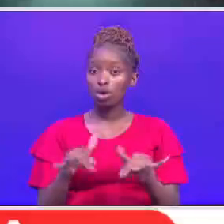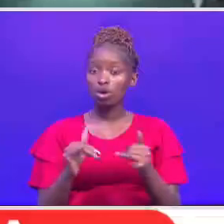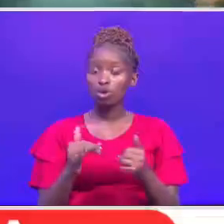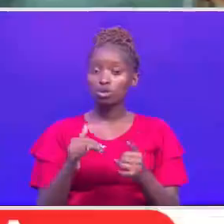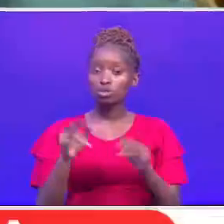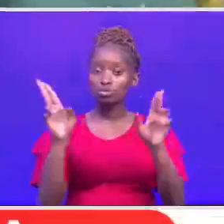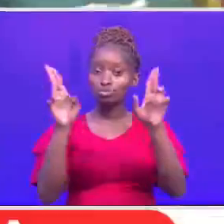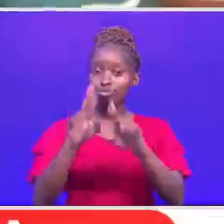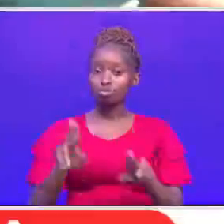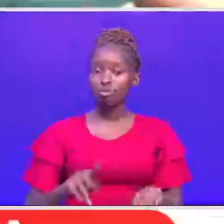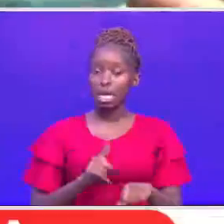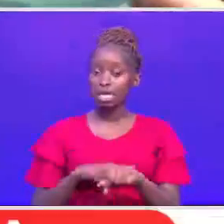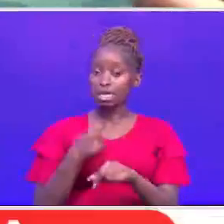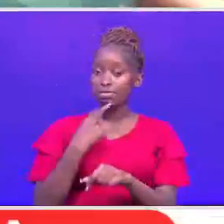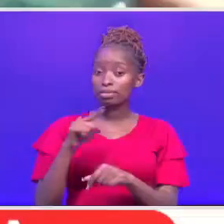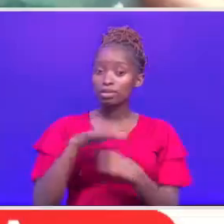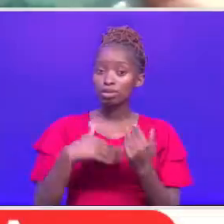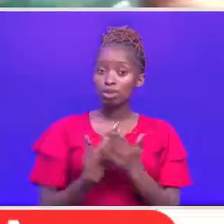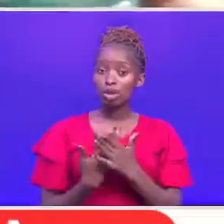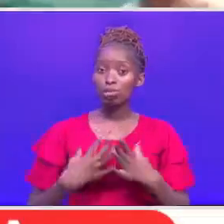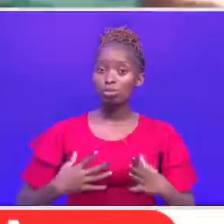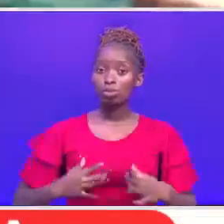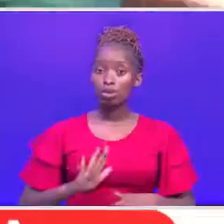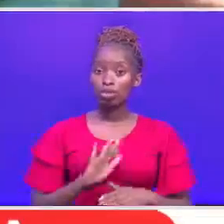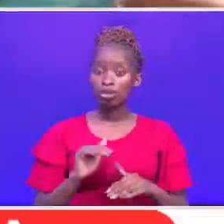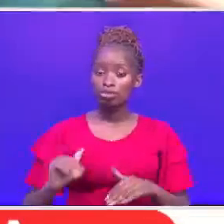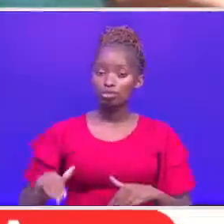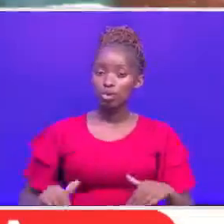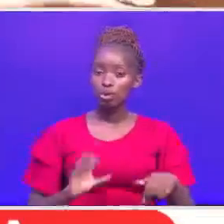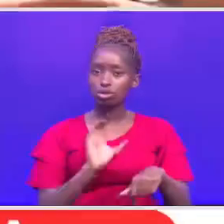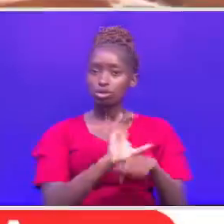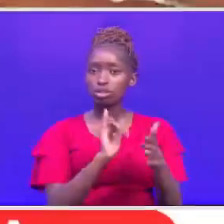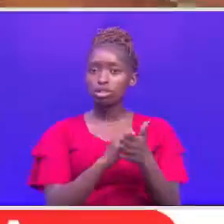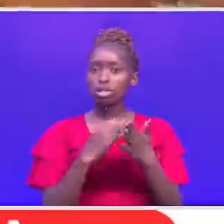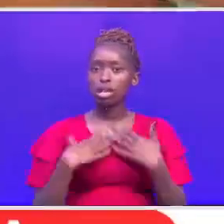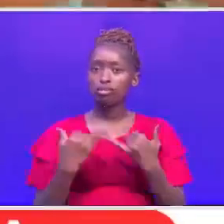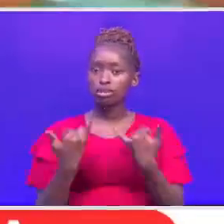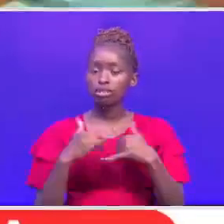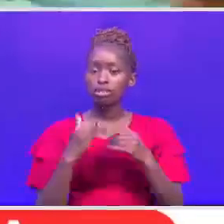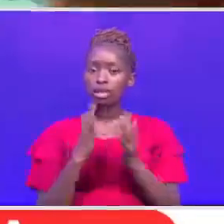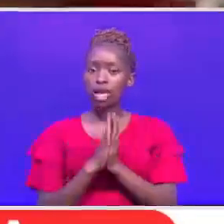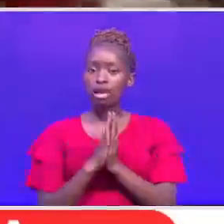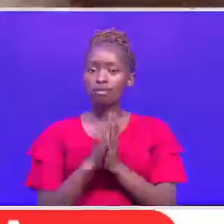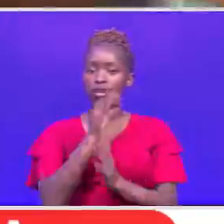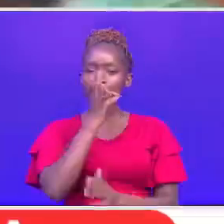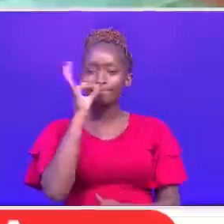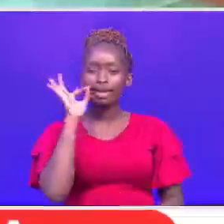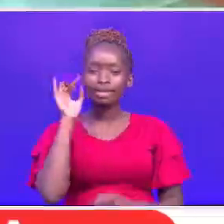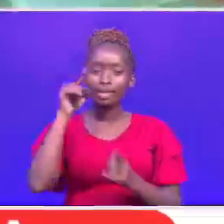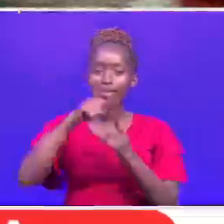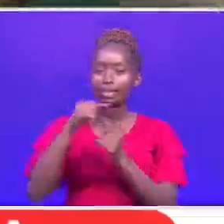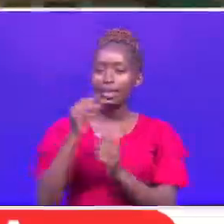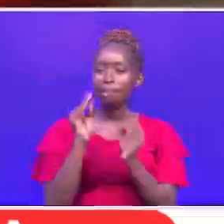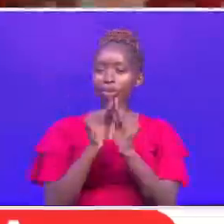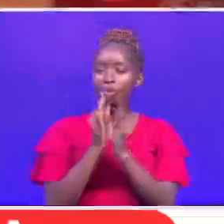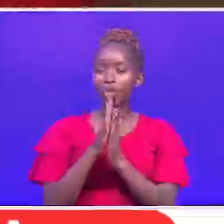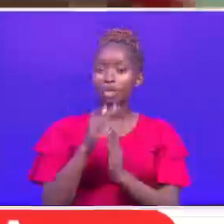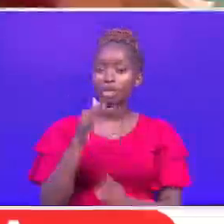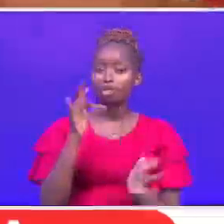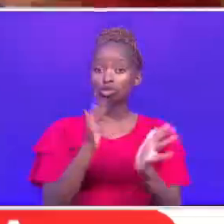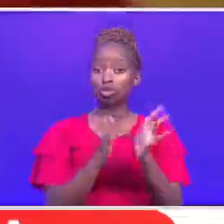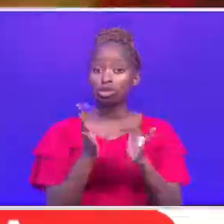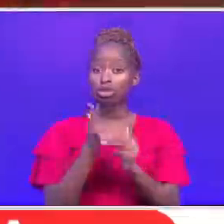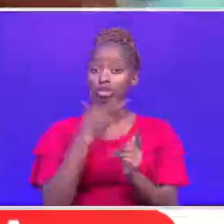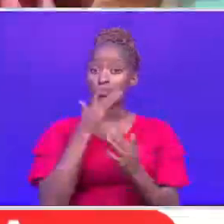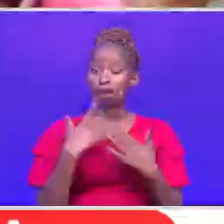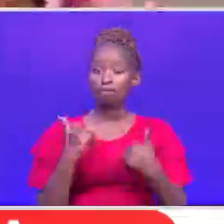alipodaiwa kuagiza wafuasi wake kufunga katika jaribio la kukutana na Yesu. Mackenzie alikamatwa Aprili tarehe 15 mwaka